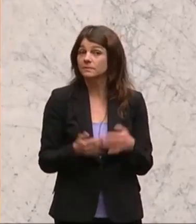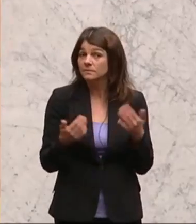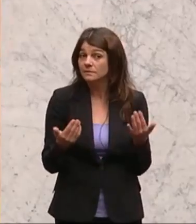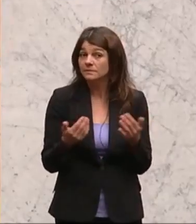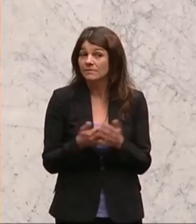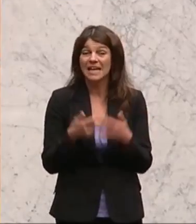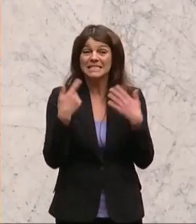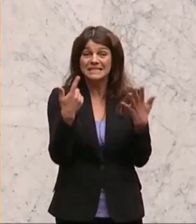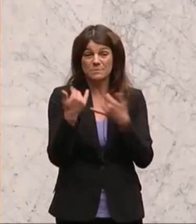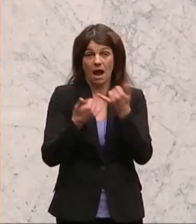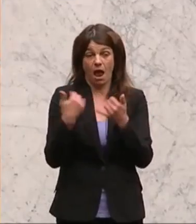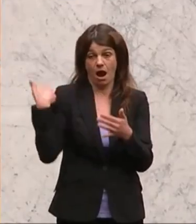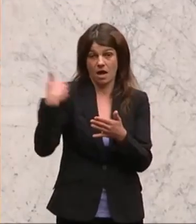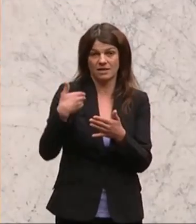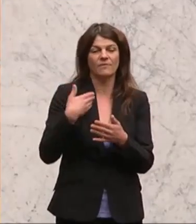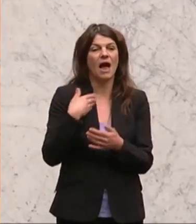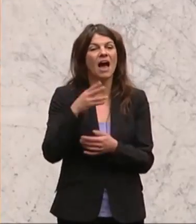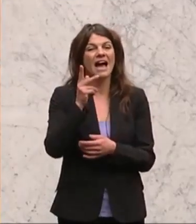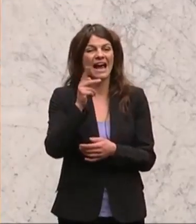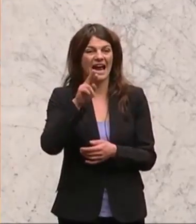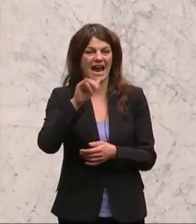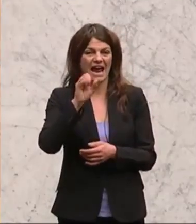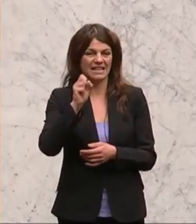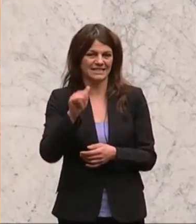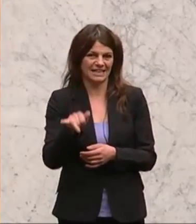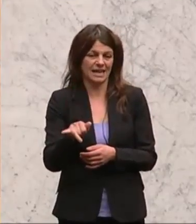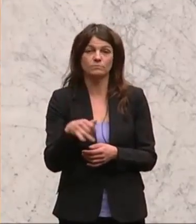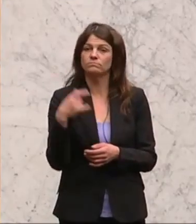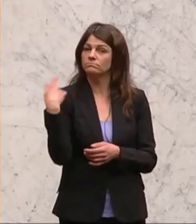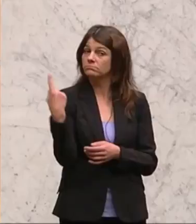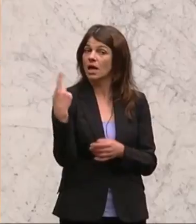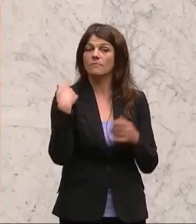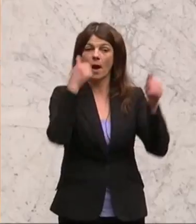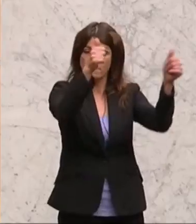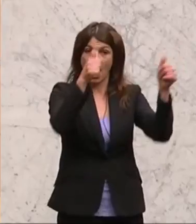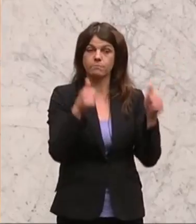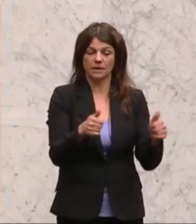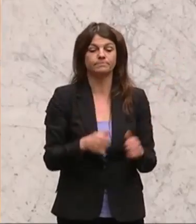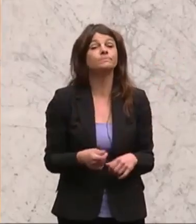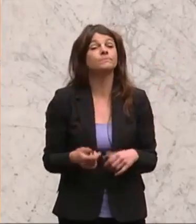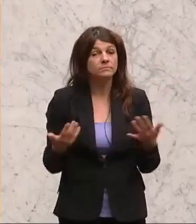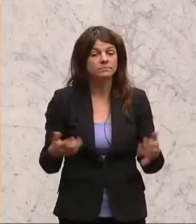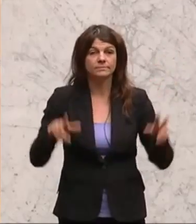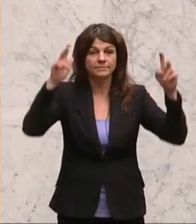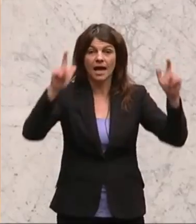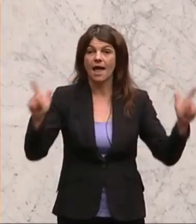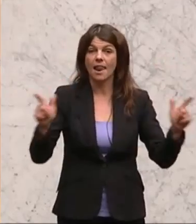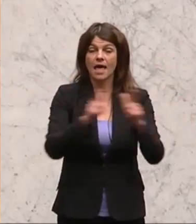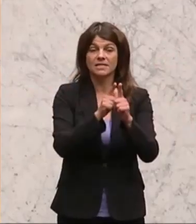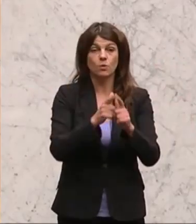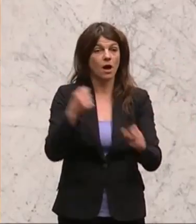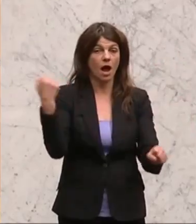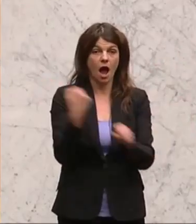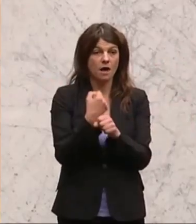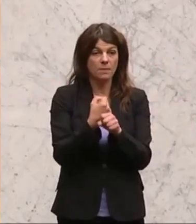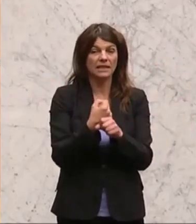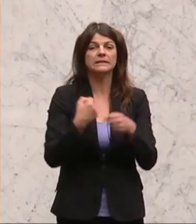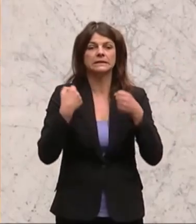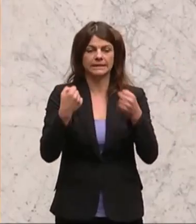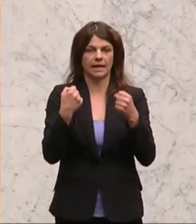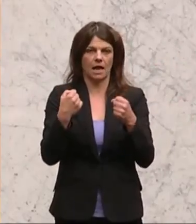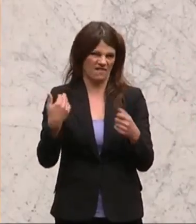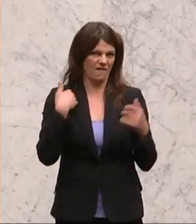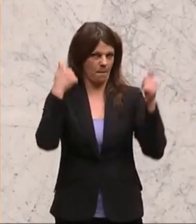In den 70er Jahren hat Bruno Kreisky plakatieren lassen: Leistung, Arbeit, Sicherheit.